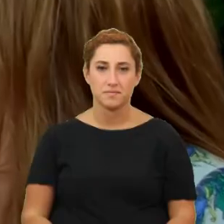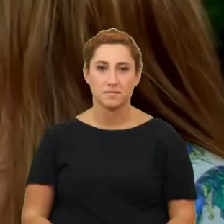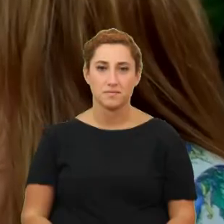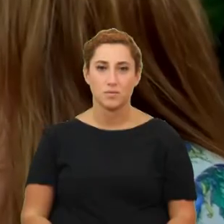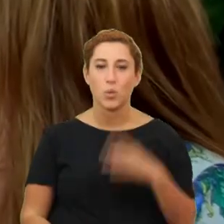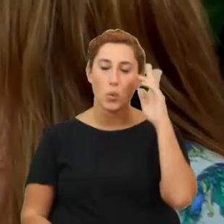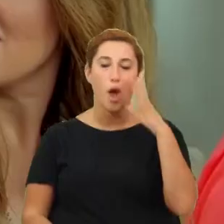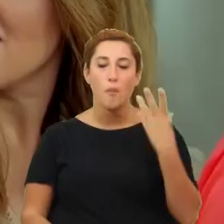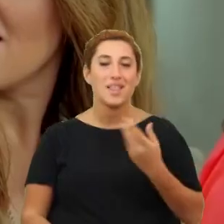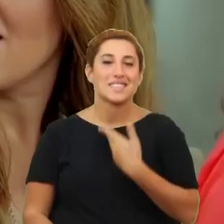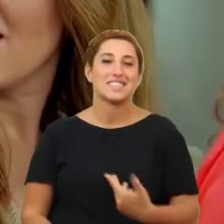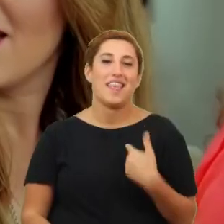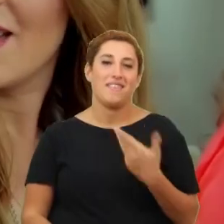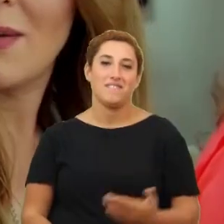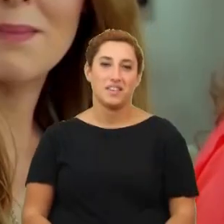Rüyamı olan sevgi.